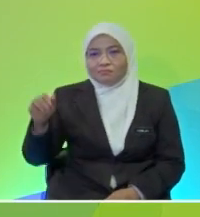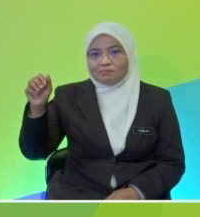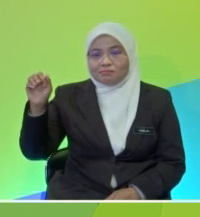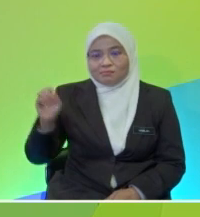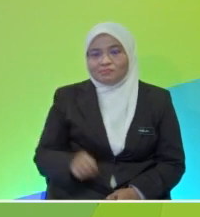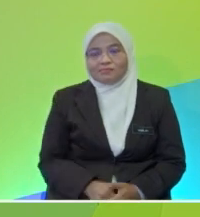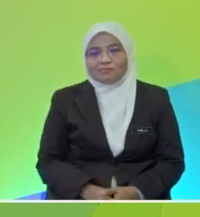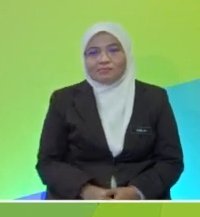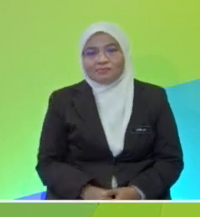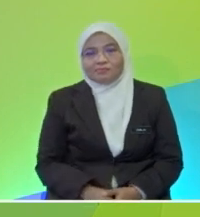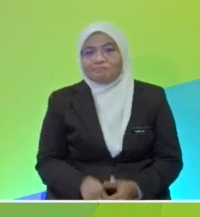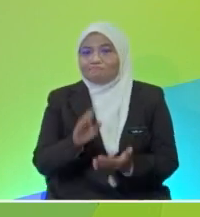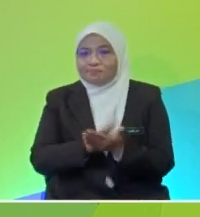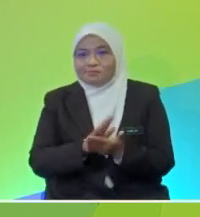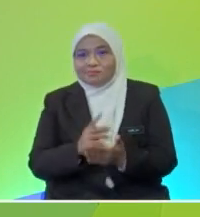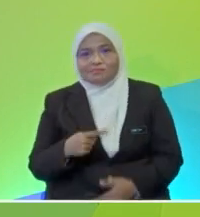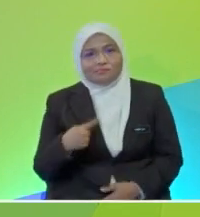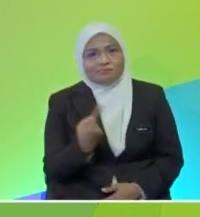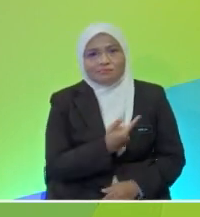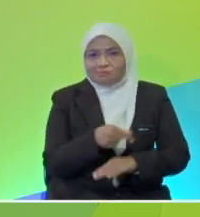kita hanya menggunakan